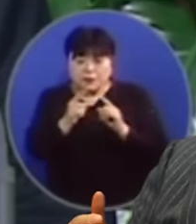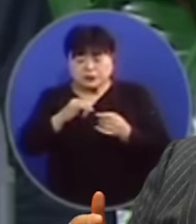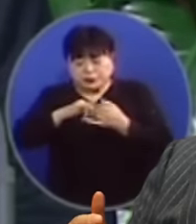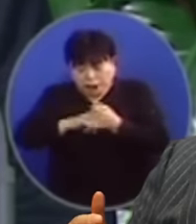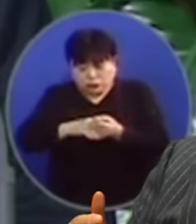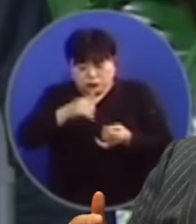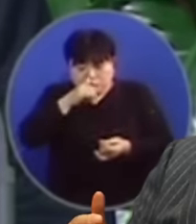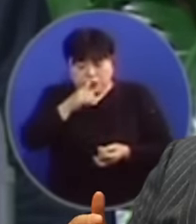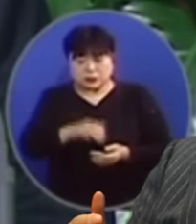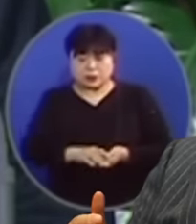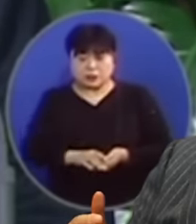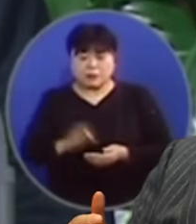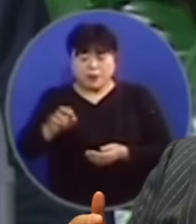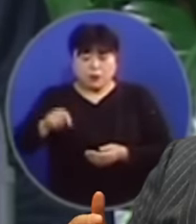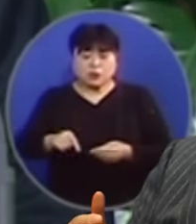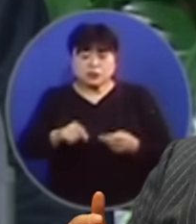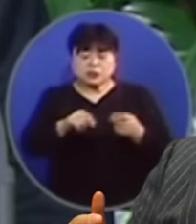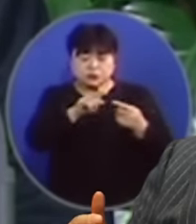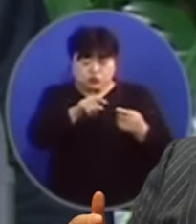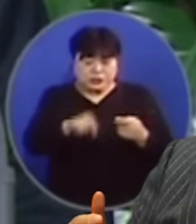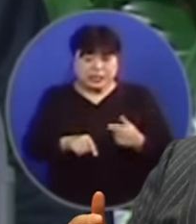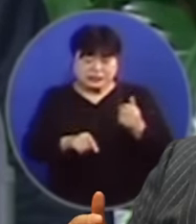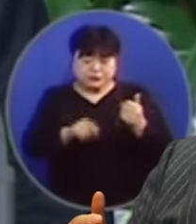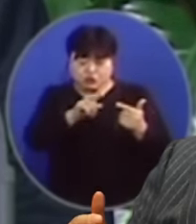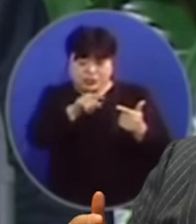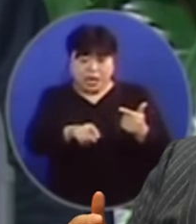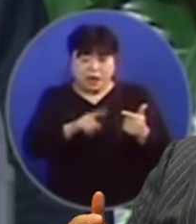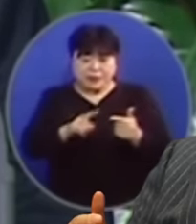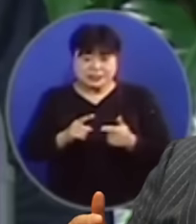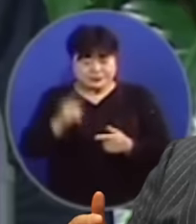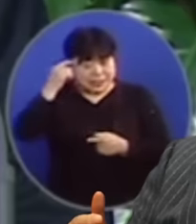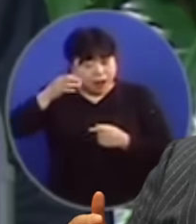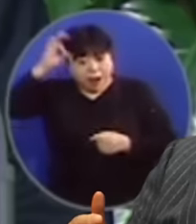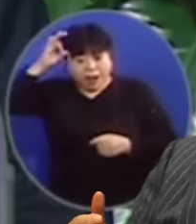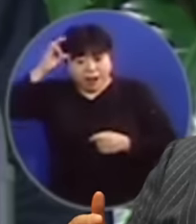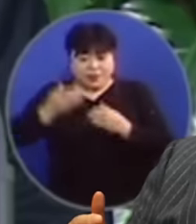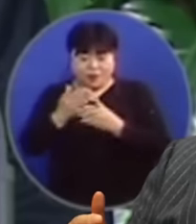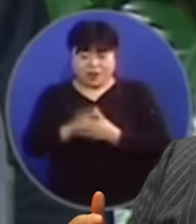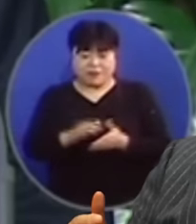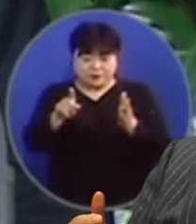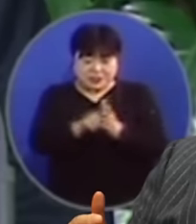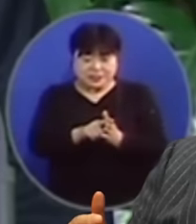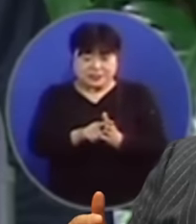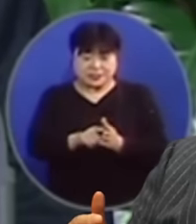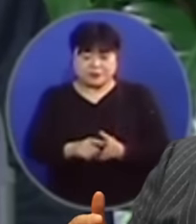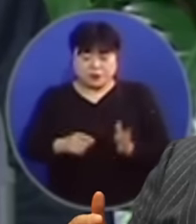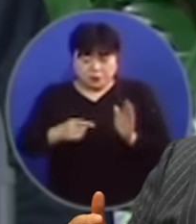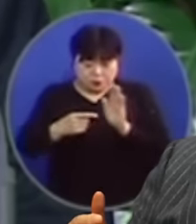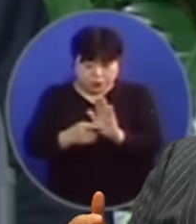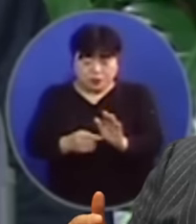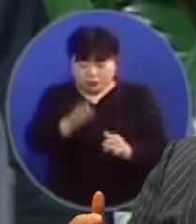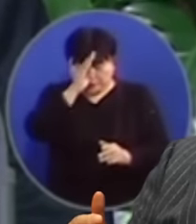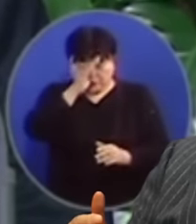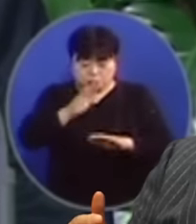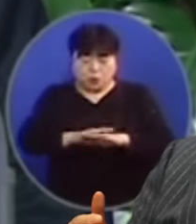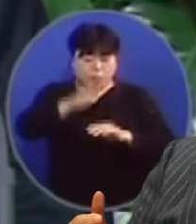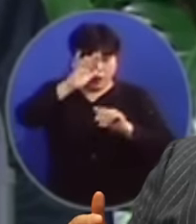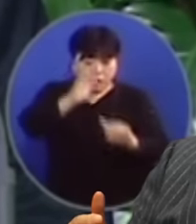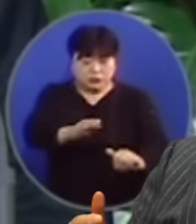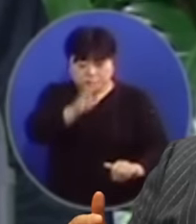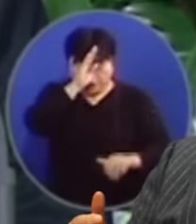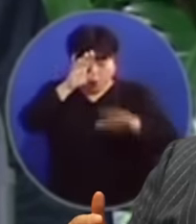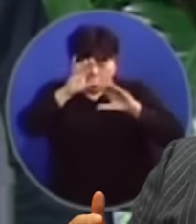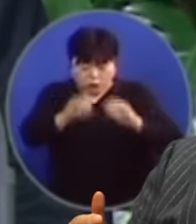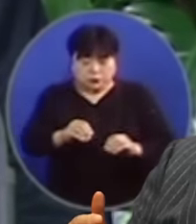되는데 마가복음 16장 말씀이 기억이 납니다. 믿는 자들에게 이런 표적이 있다니 병든 자에게 손을 얹은 자에게